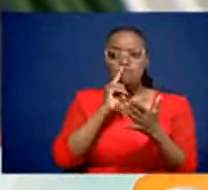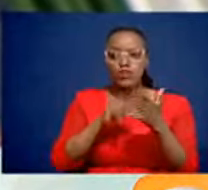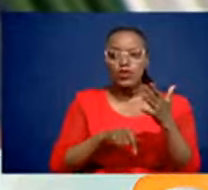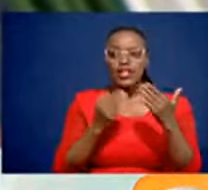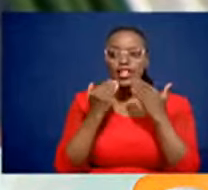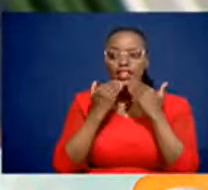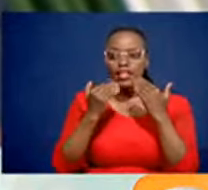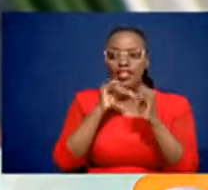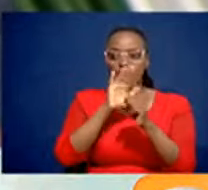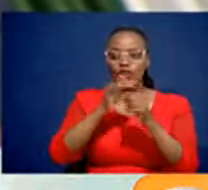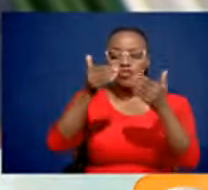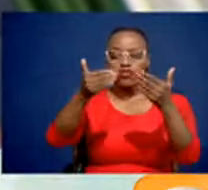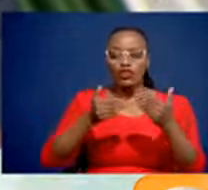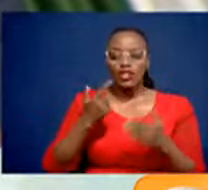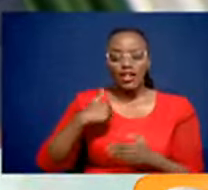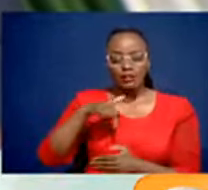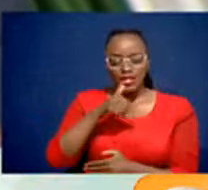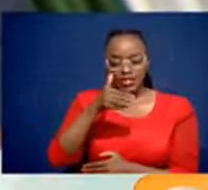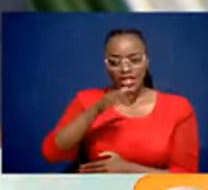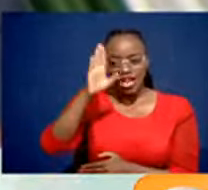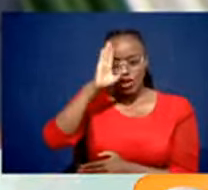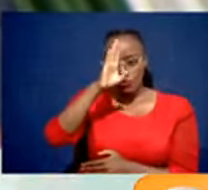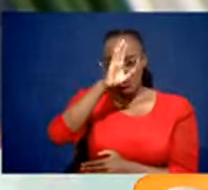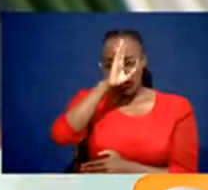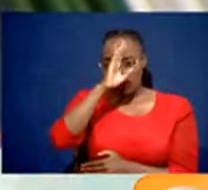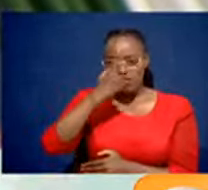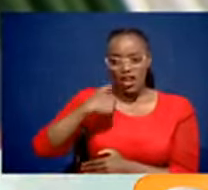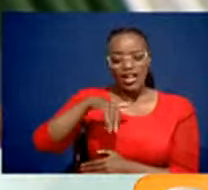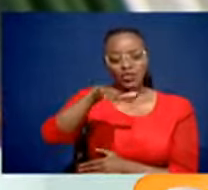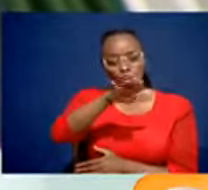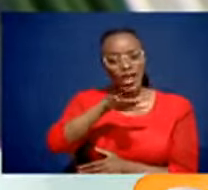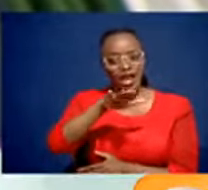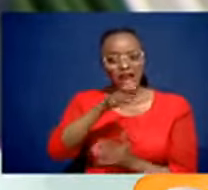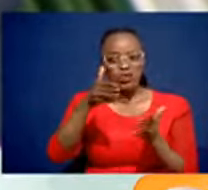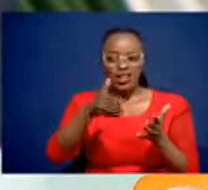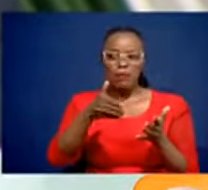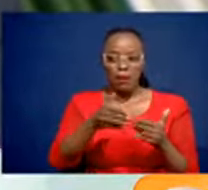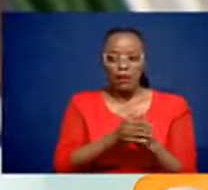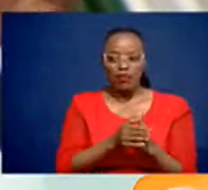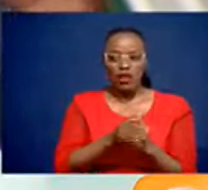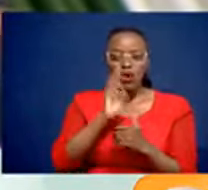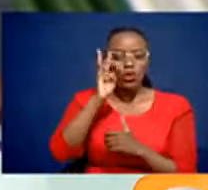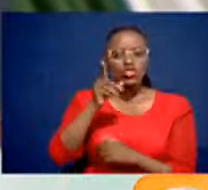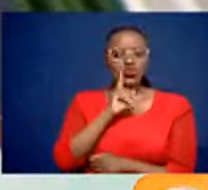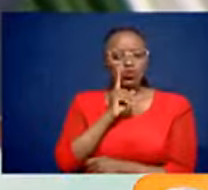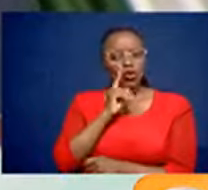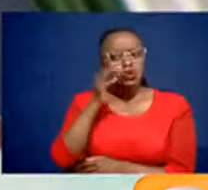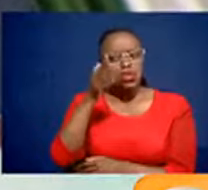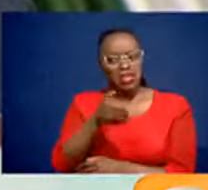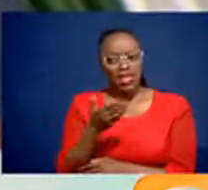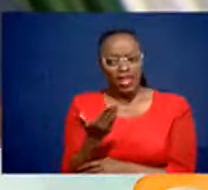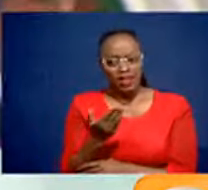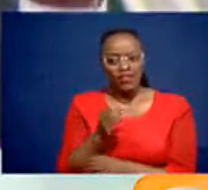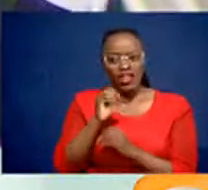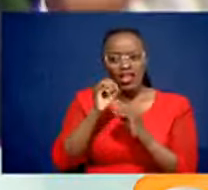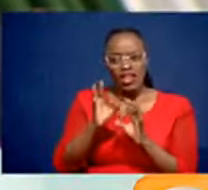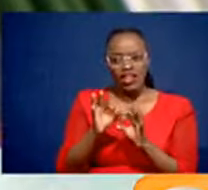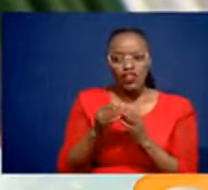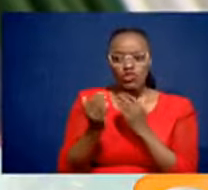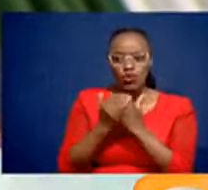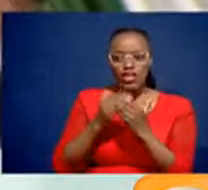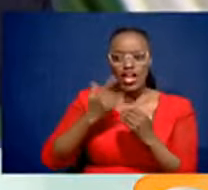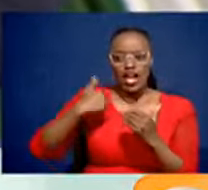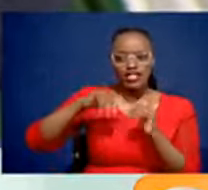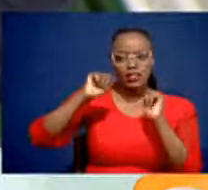asante sana kwa kutukaribisha hapa Bungoma. Bado tuko area, tutakuwa hapa kesho. Mkituchunga